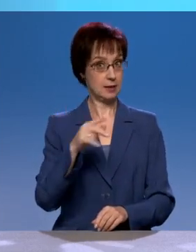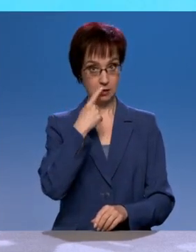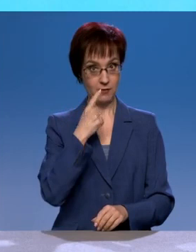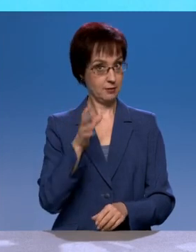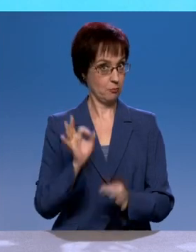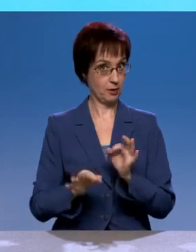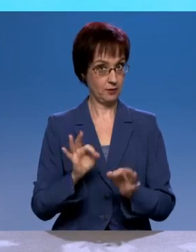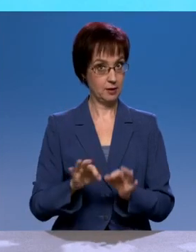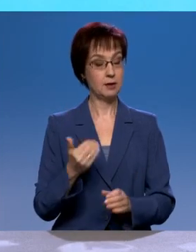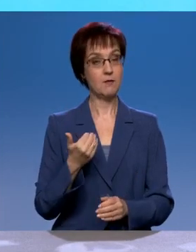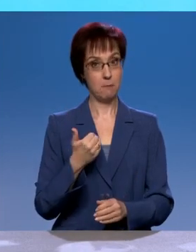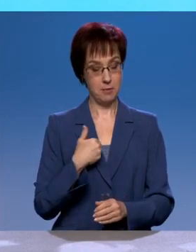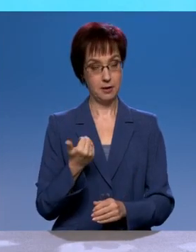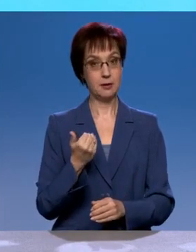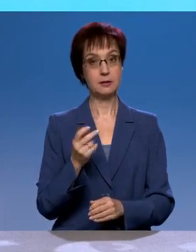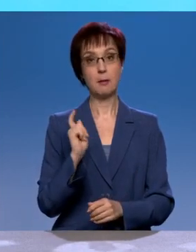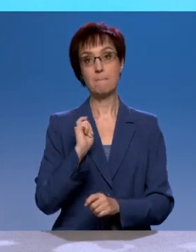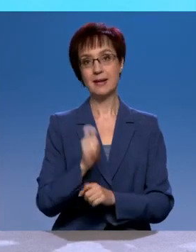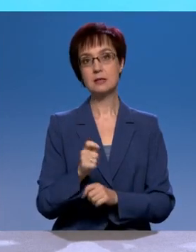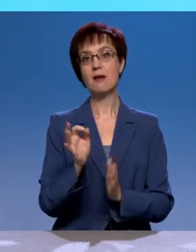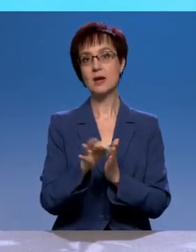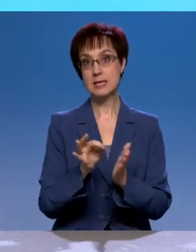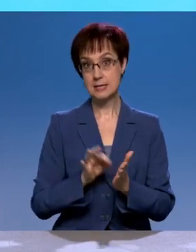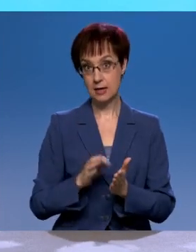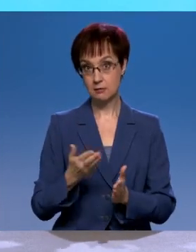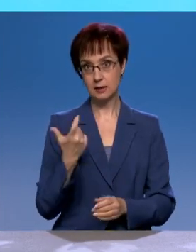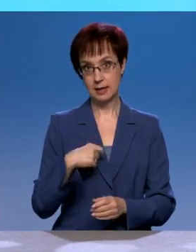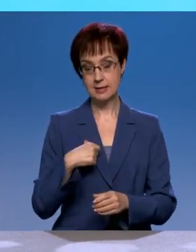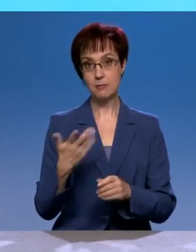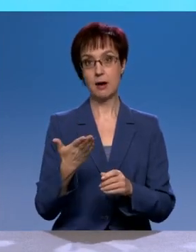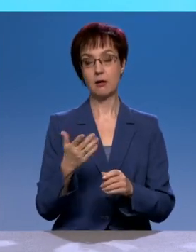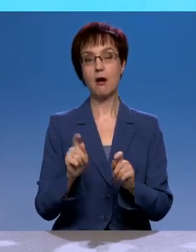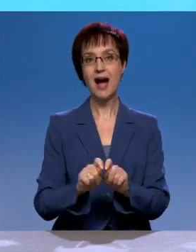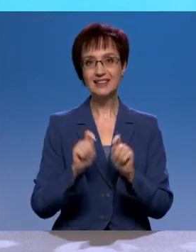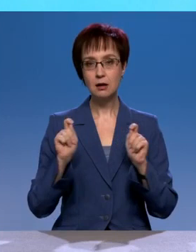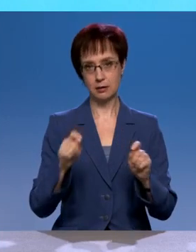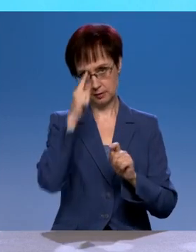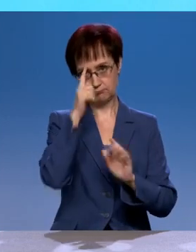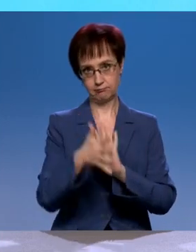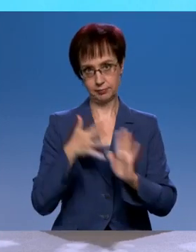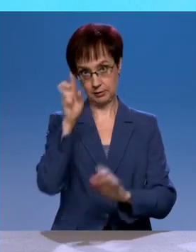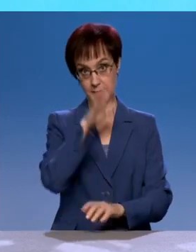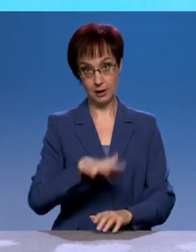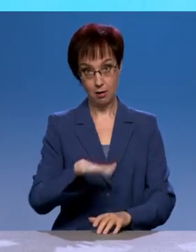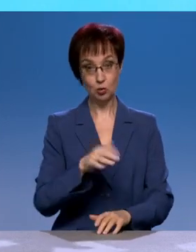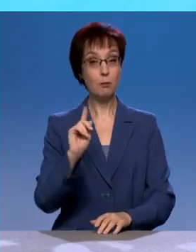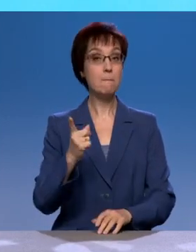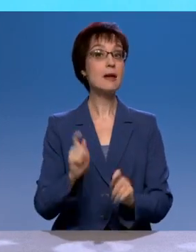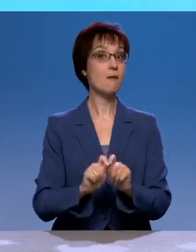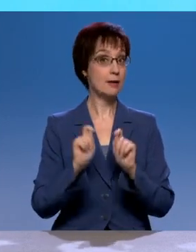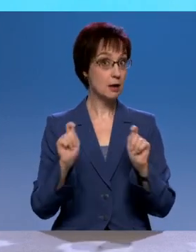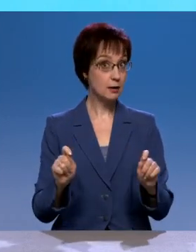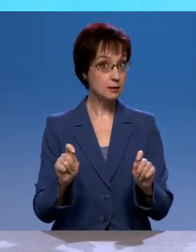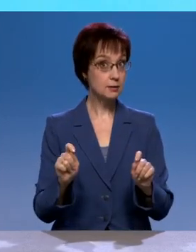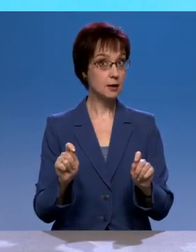целью для себя открыть страну. И открытие первое, ну, для меня лично, заключалось в том, что страны